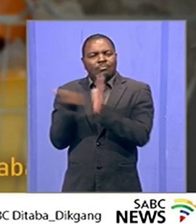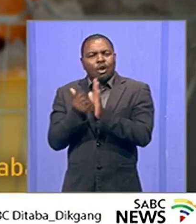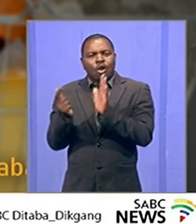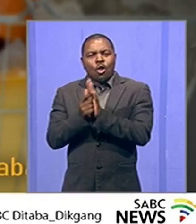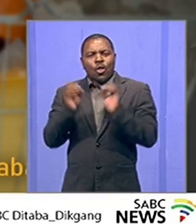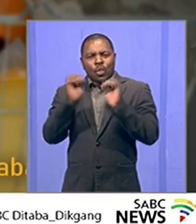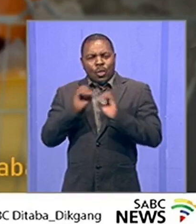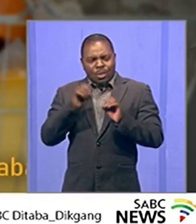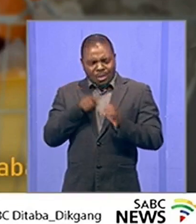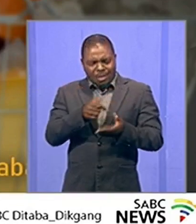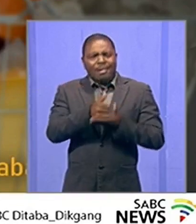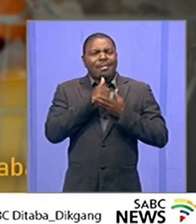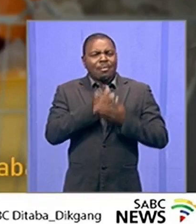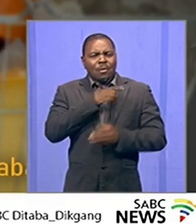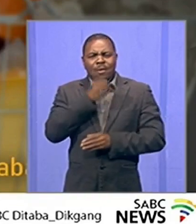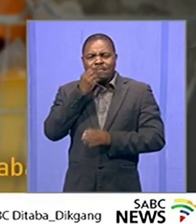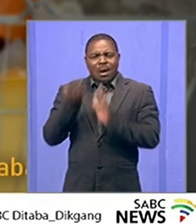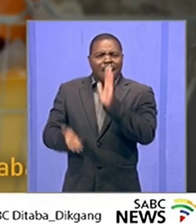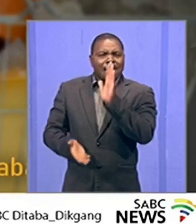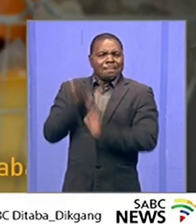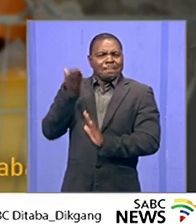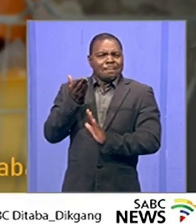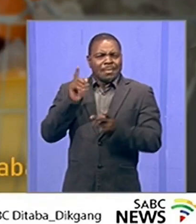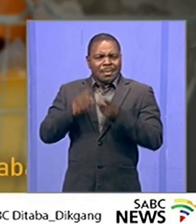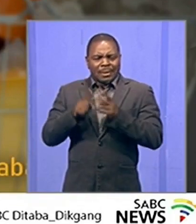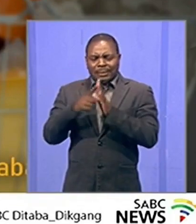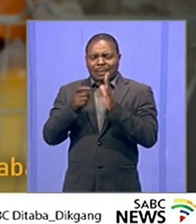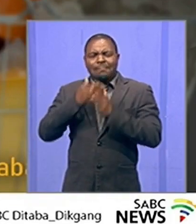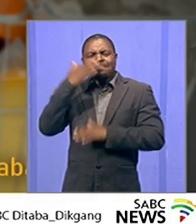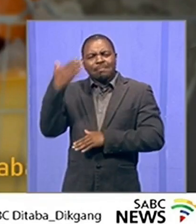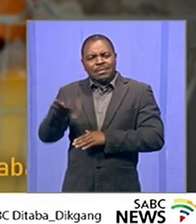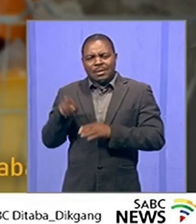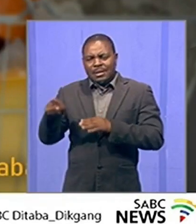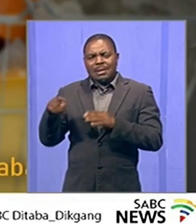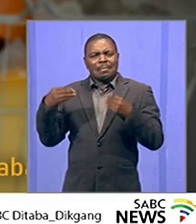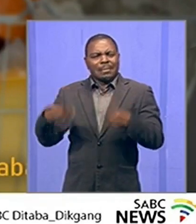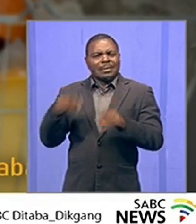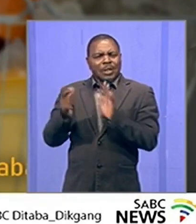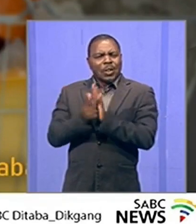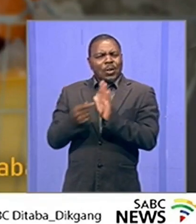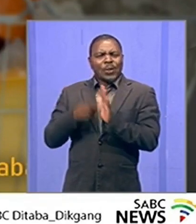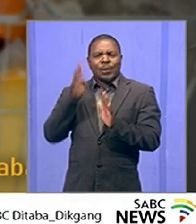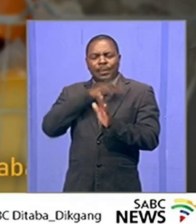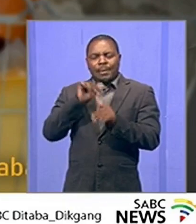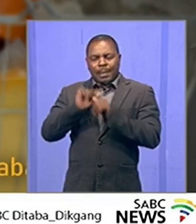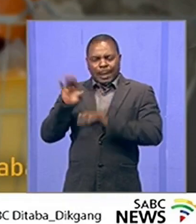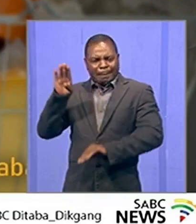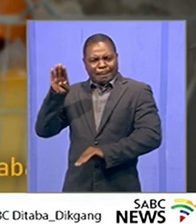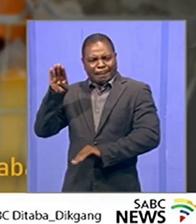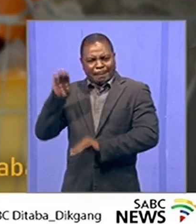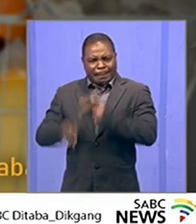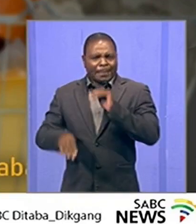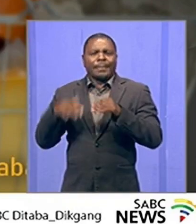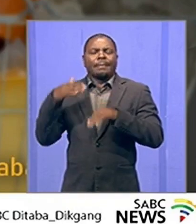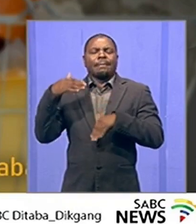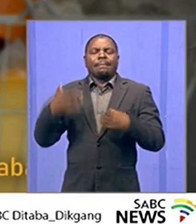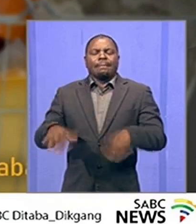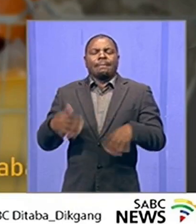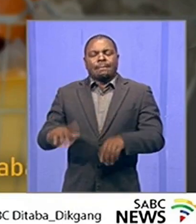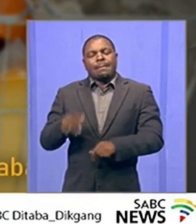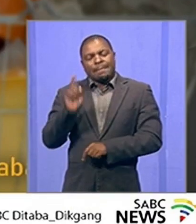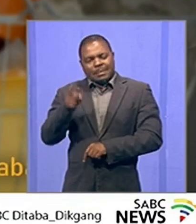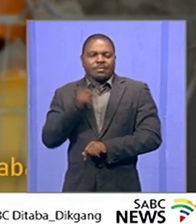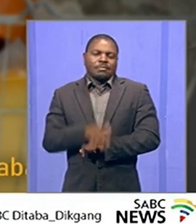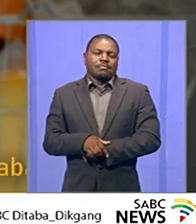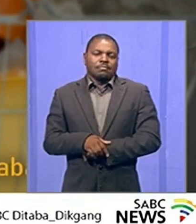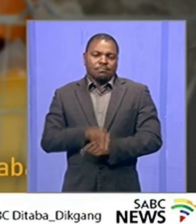thušitša kere ba turiša dijo ebile tše di expirileng ebile lekgwebo tša bona di se mo molaong a ba tiišetše letsogo ga le tiene ga ba tiišetše